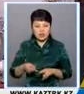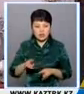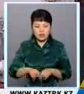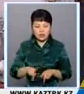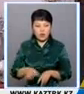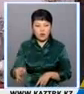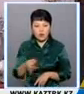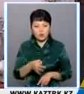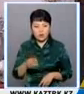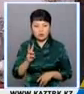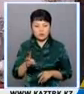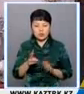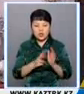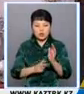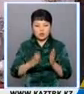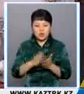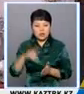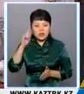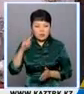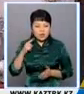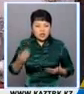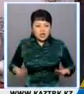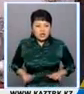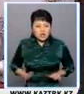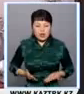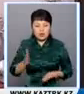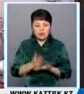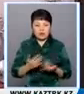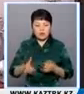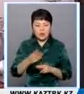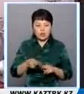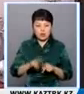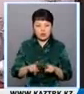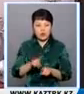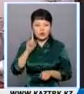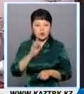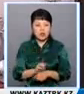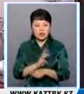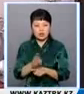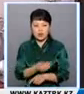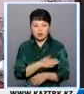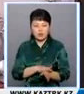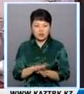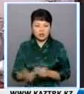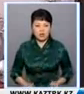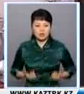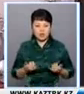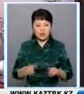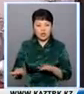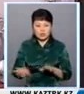Облыс аумағында 3741 Әзірбайжан тұрады. Біз өз жұмысымызда олардың бәрін қамтуға тырысамыз. Бүгінгідей шаралар